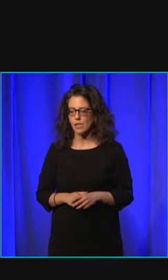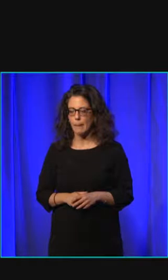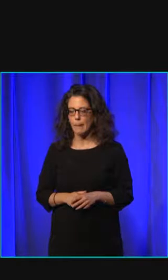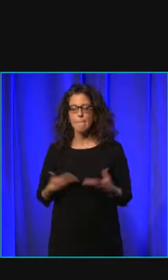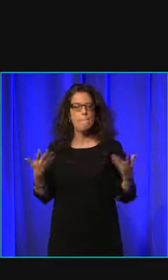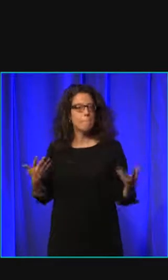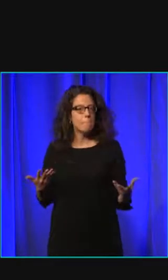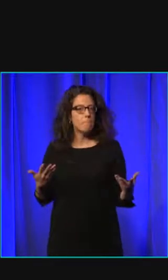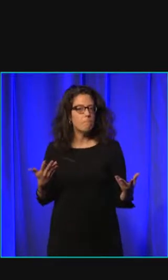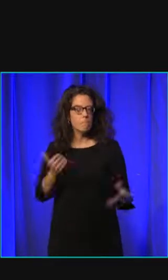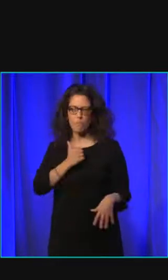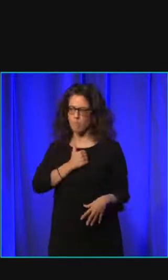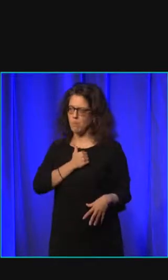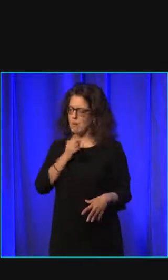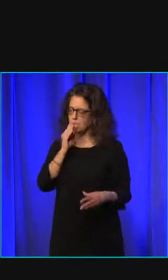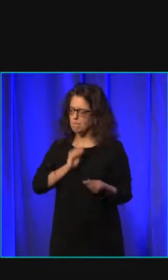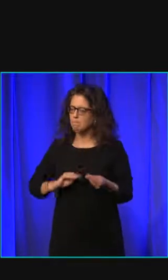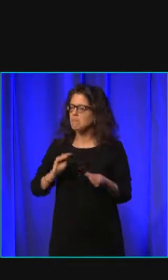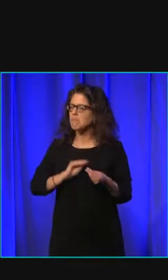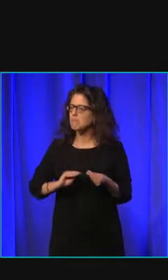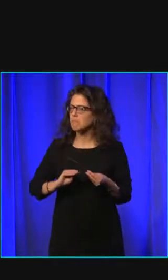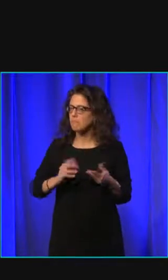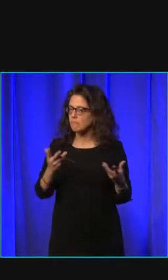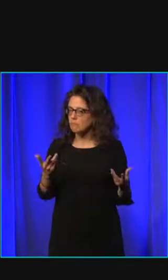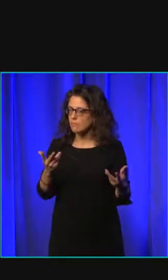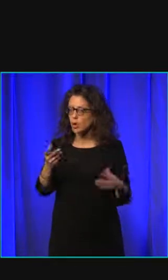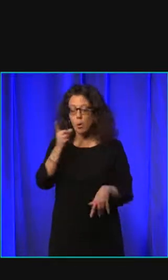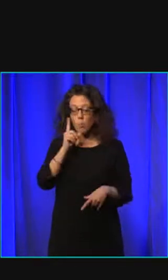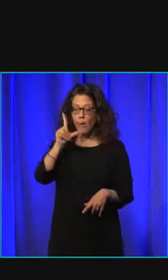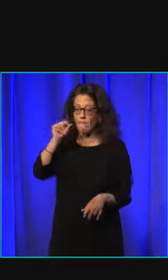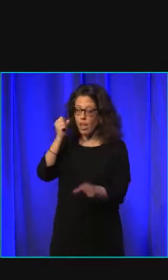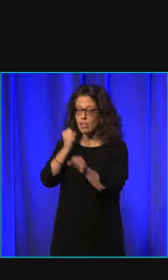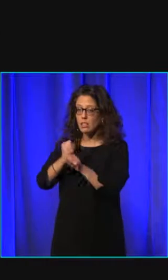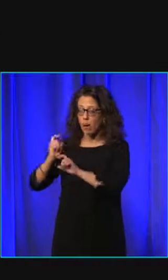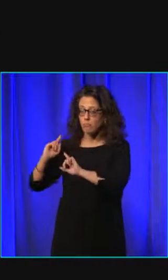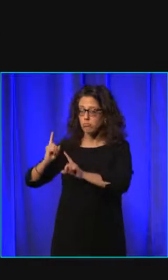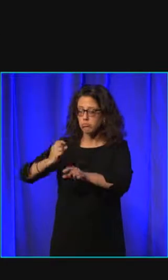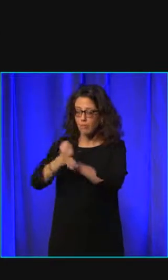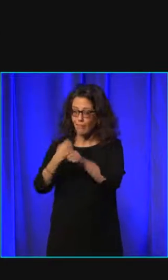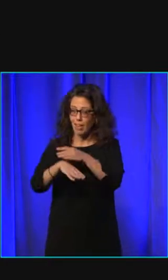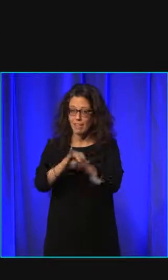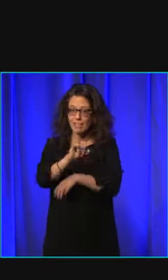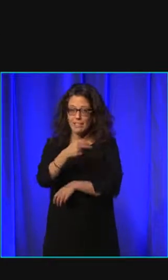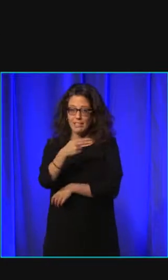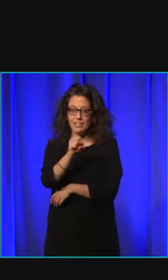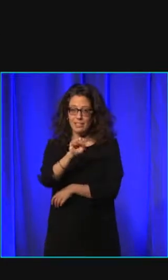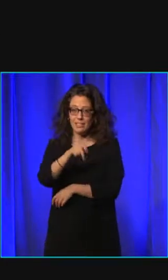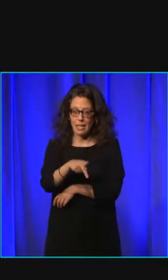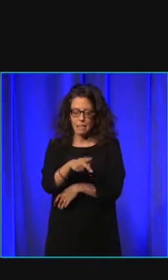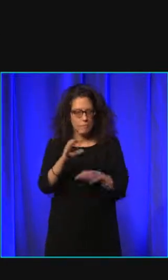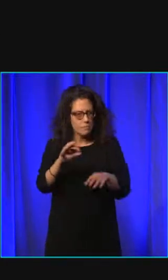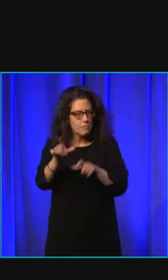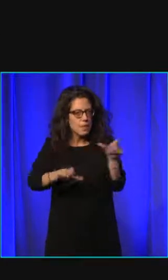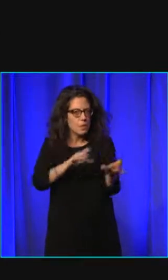Le questionnement que je me suis posé, parce que ça fait plus de 20 ans que je suis à l'INSEP, et les